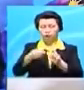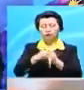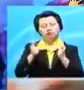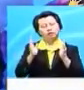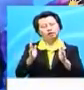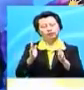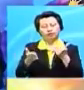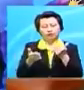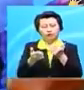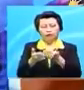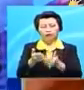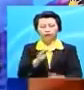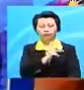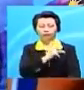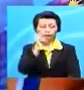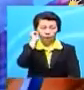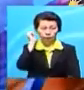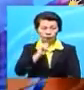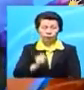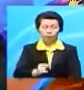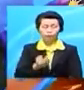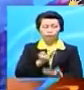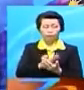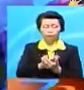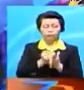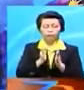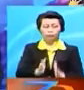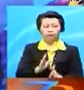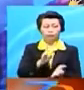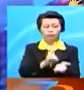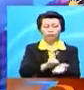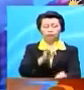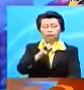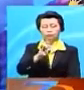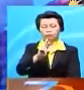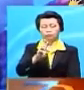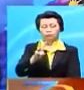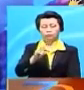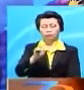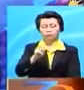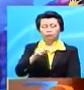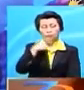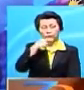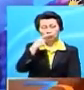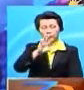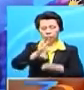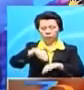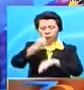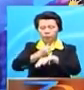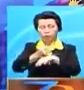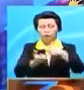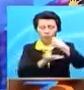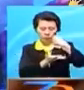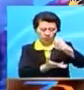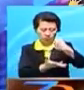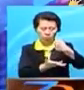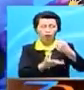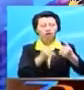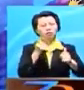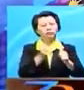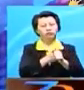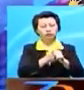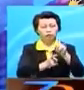tempoh terdekat. Ketua Setiausaha Perbendaharaan Tan Sri Dr. Mohd Irwan Siriga Abdullah berkata penubuhan dana dengan nilai